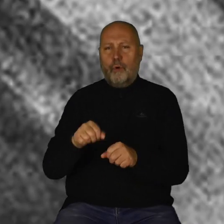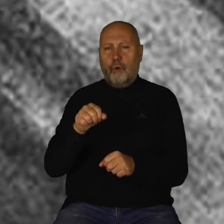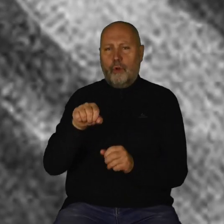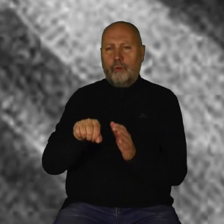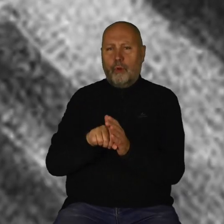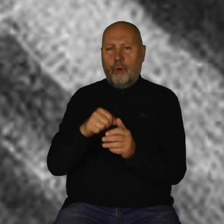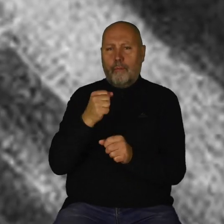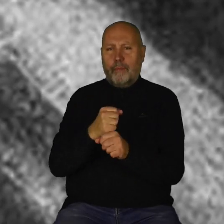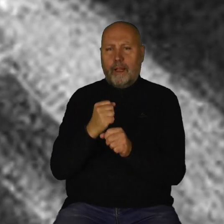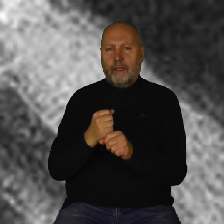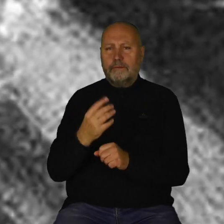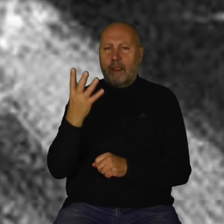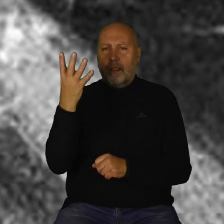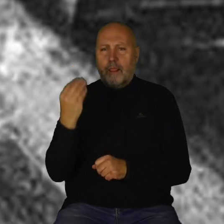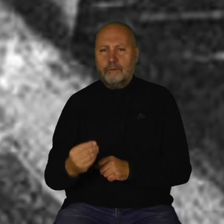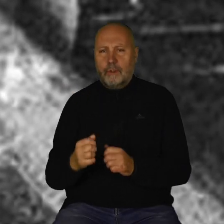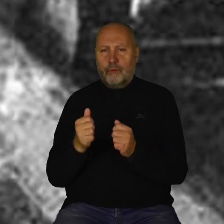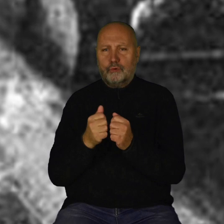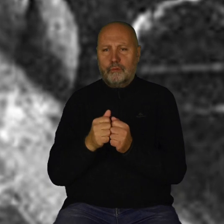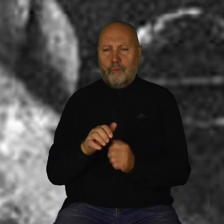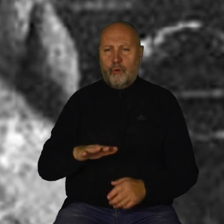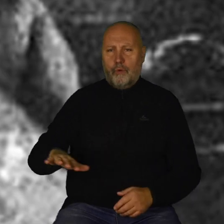jesienno-zimowych na